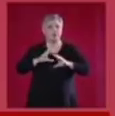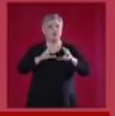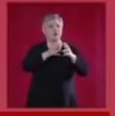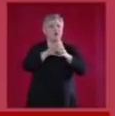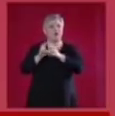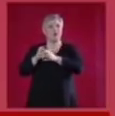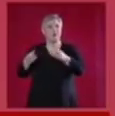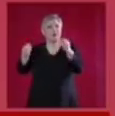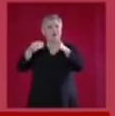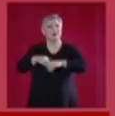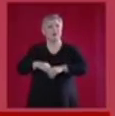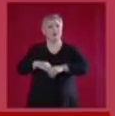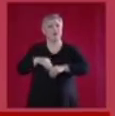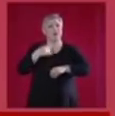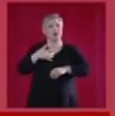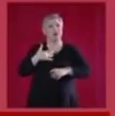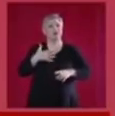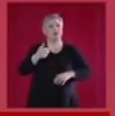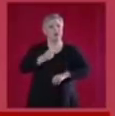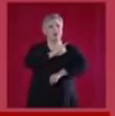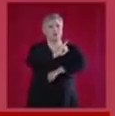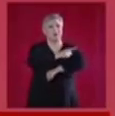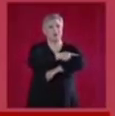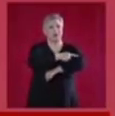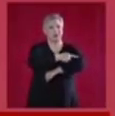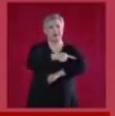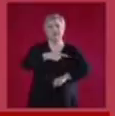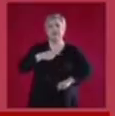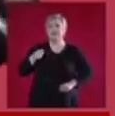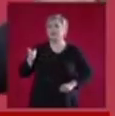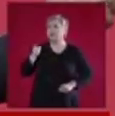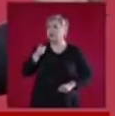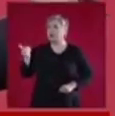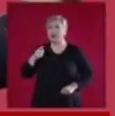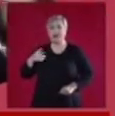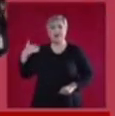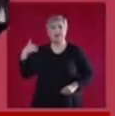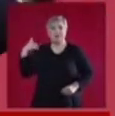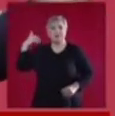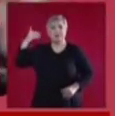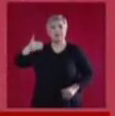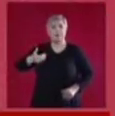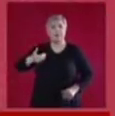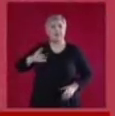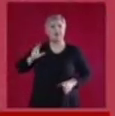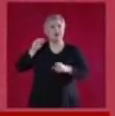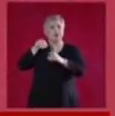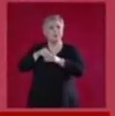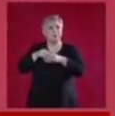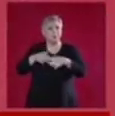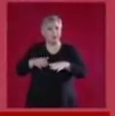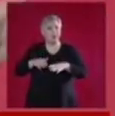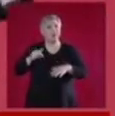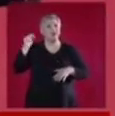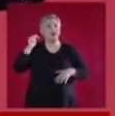αντιλαμβανόμενοι το μέγεθος της μάχης που έχουμε άρα να ενώσουμε προοδευτικές δυνάμεις και πρόσωπα και συλλογικότητες